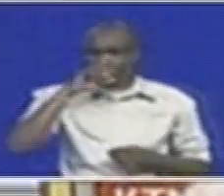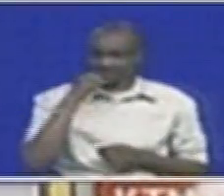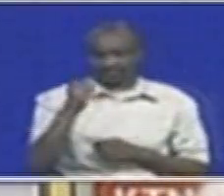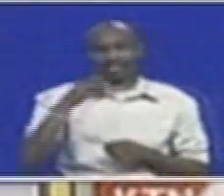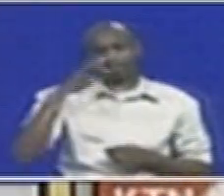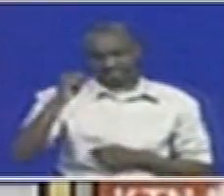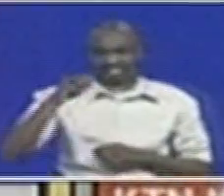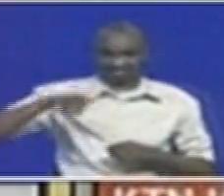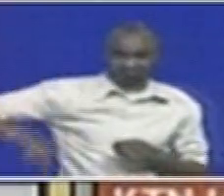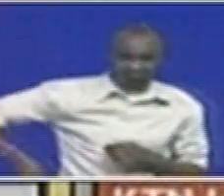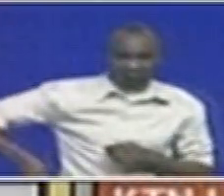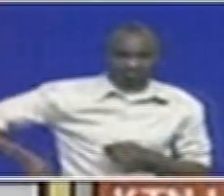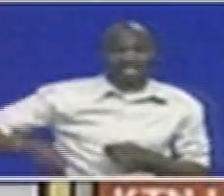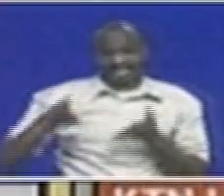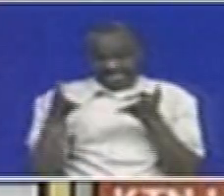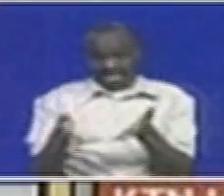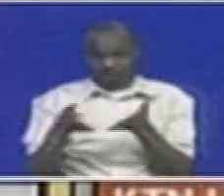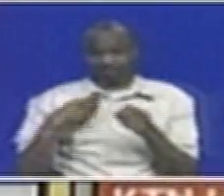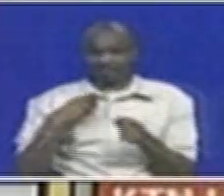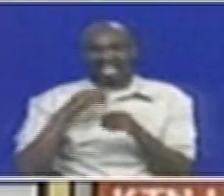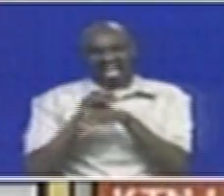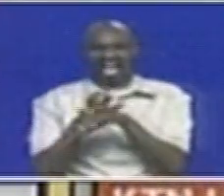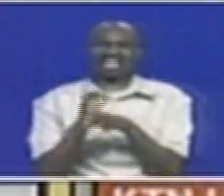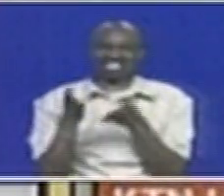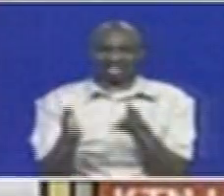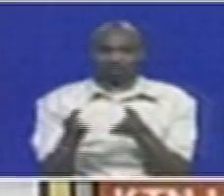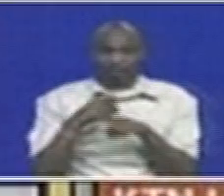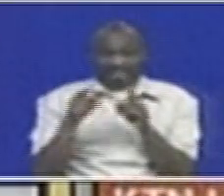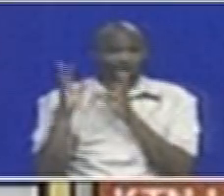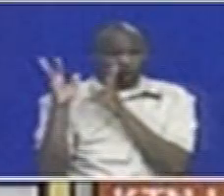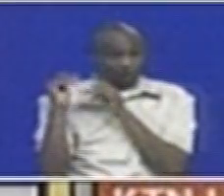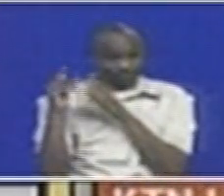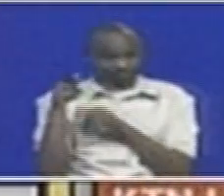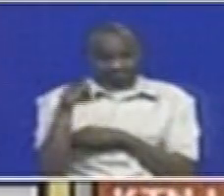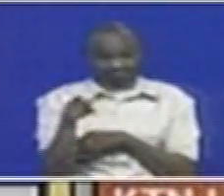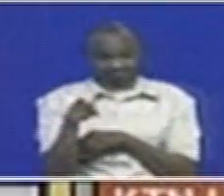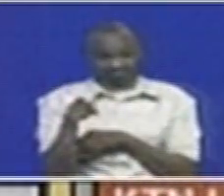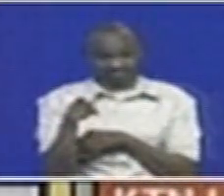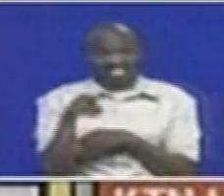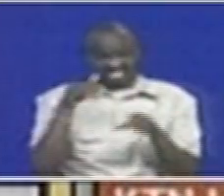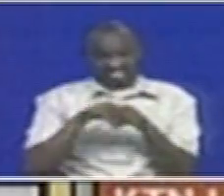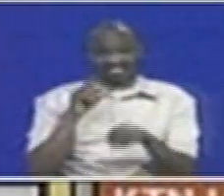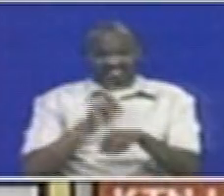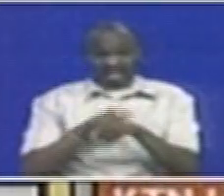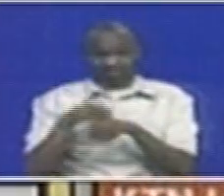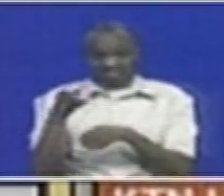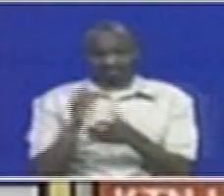kupokezana kijiti. Right now it's still early but hopefully in due time